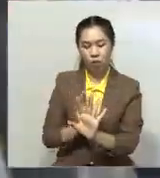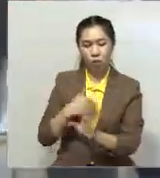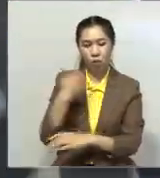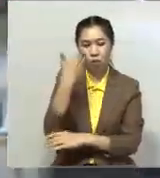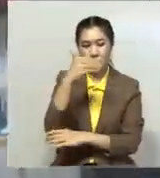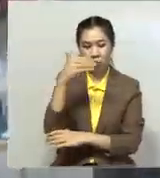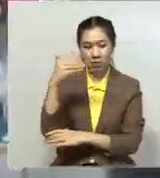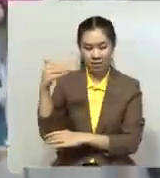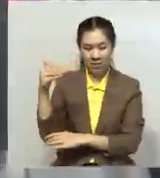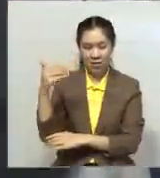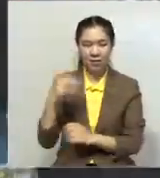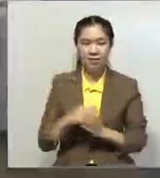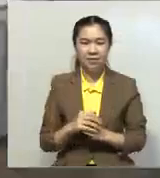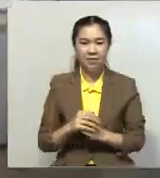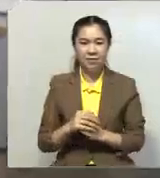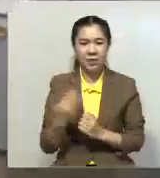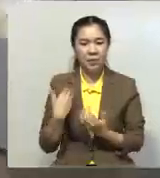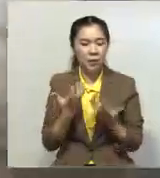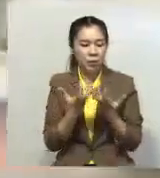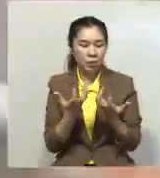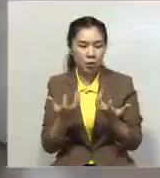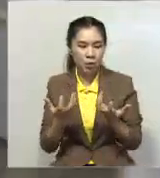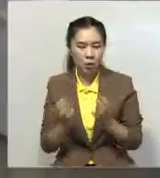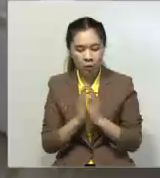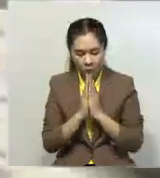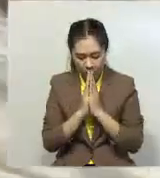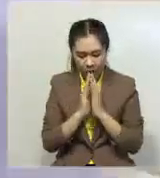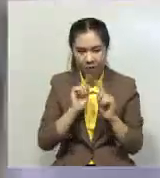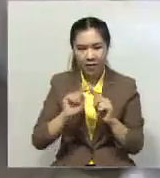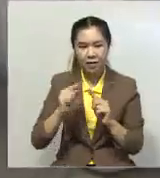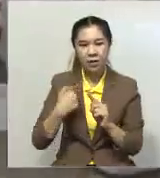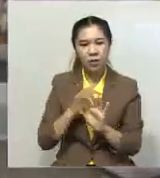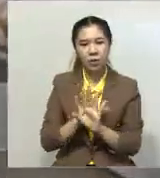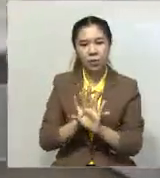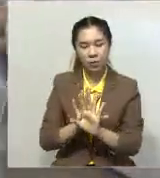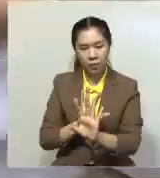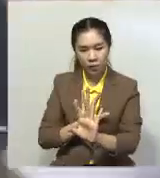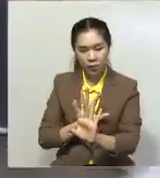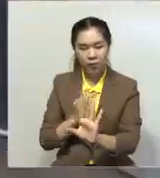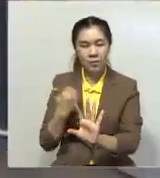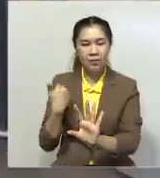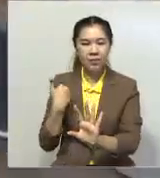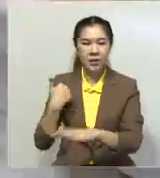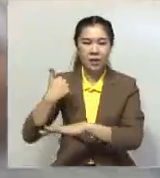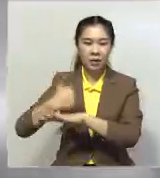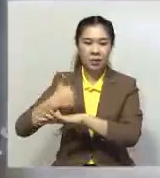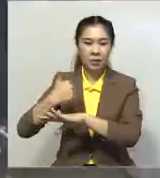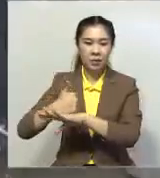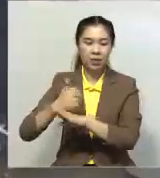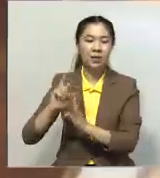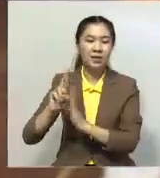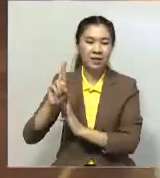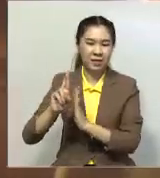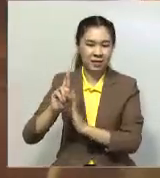ติธงเสมาธรรมจักรตุงและเครื่องสักการะตามด้วยขบวนอัญเชิญผ้าไตรมีนายประจนประสกุลผู้ว่าราชการจังหวัดเชียงร